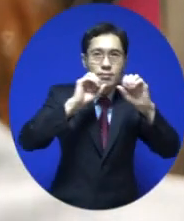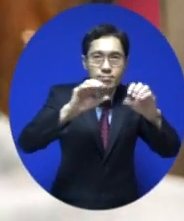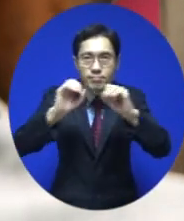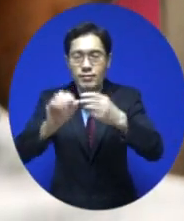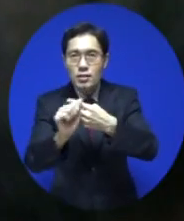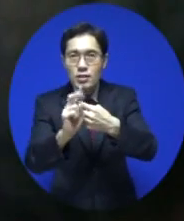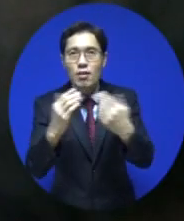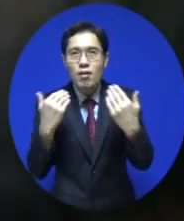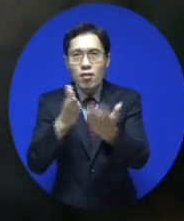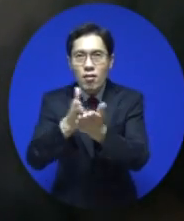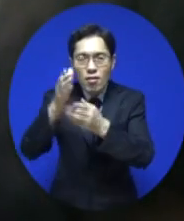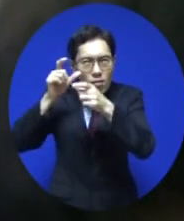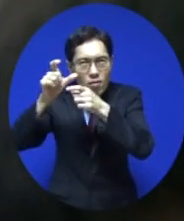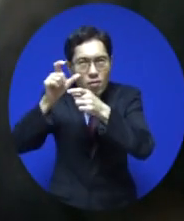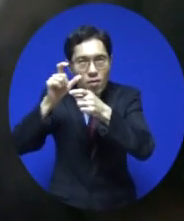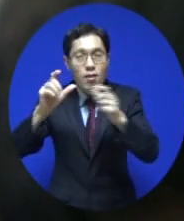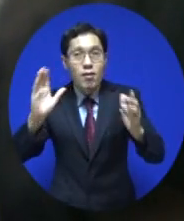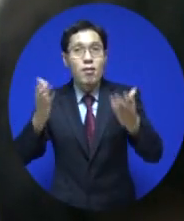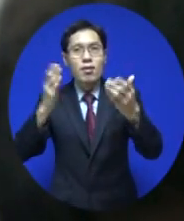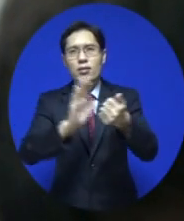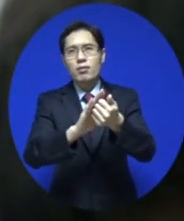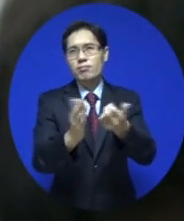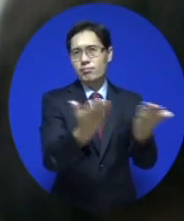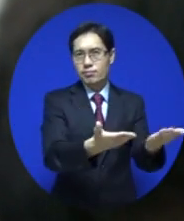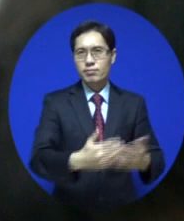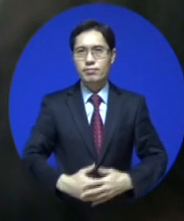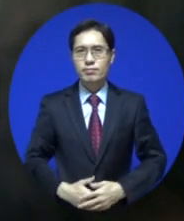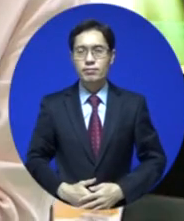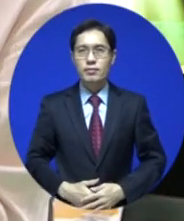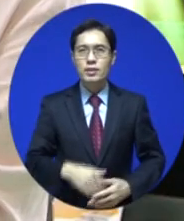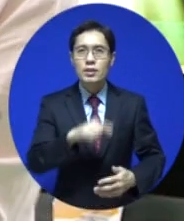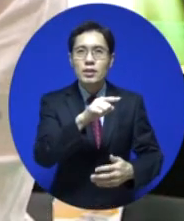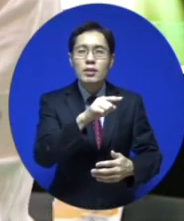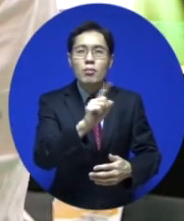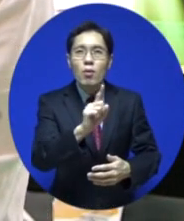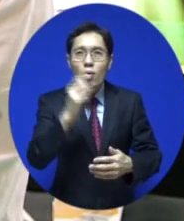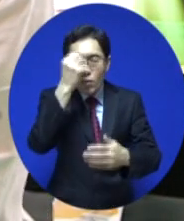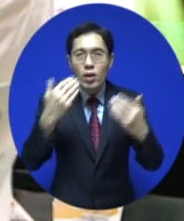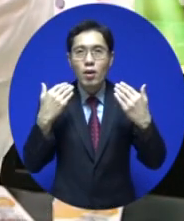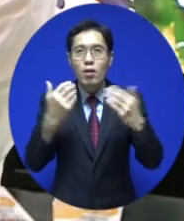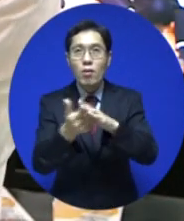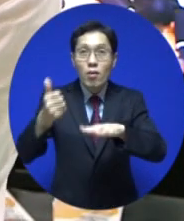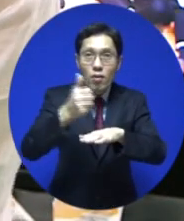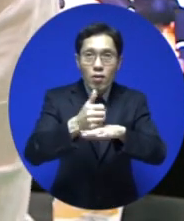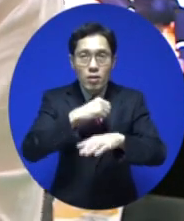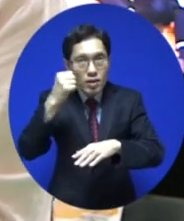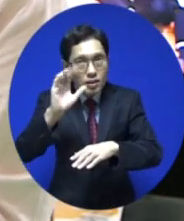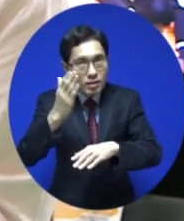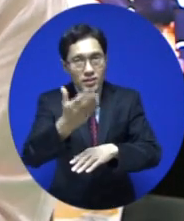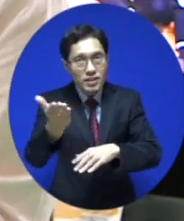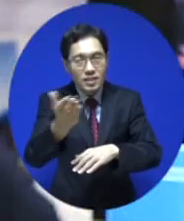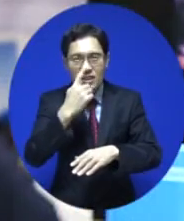홍보하면서 중학생들의 진로 고민을 한결 덜어줬다는 평가를 받았습니다. 우리 친구는 그럼 고졸 성공을 한